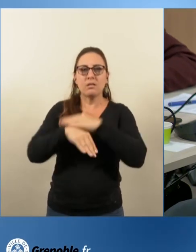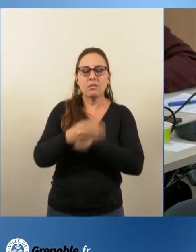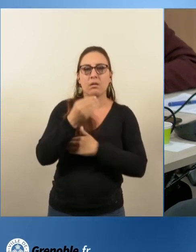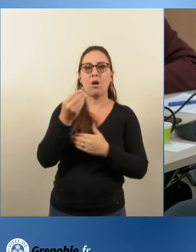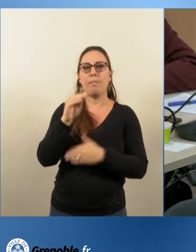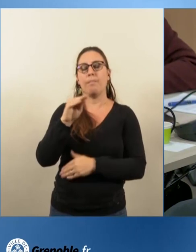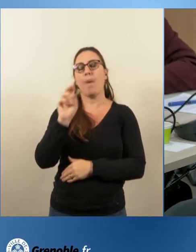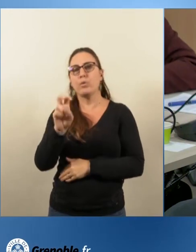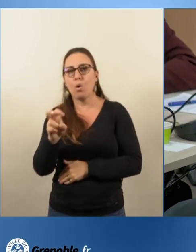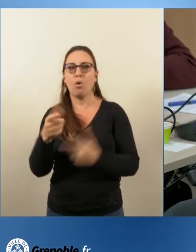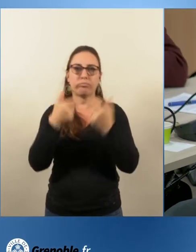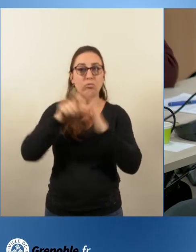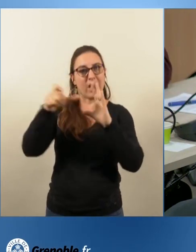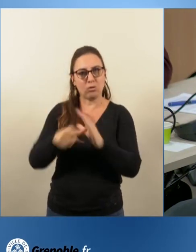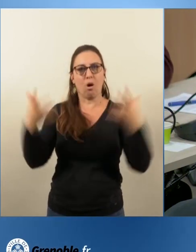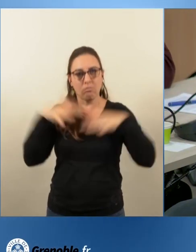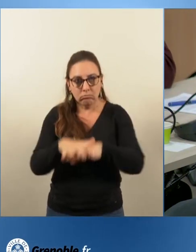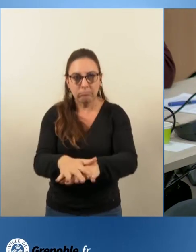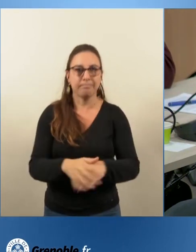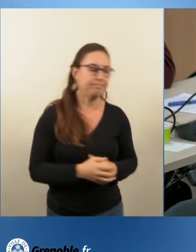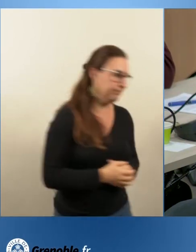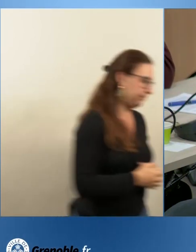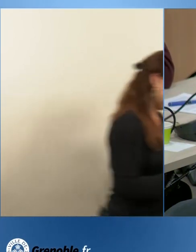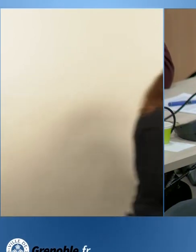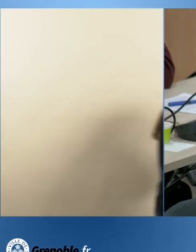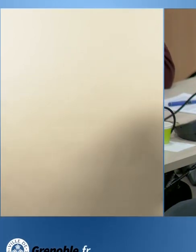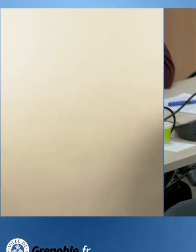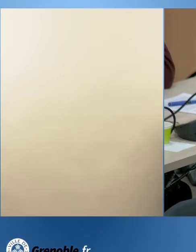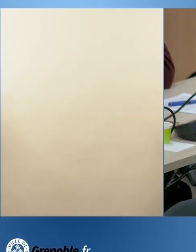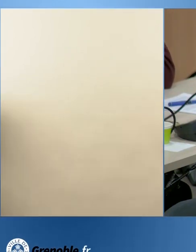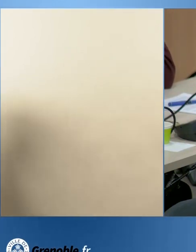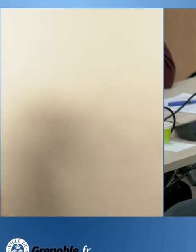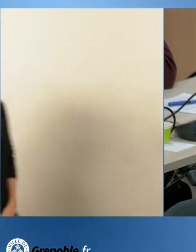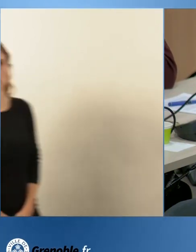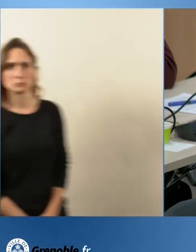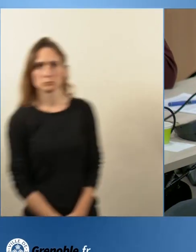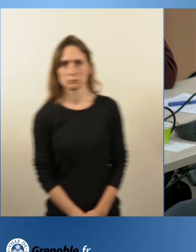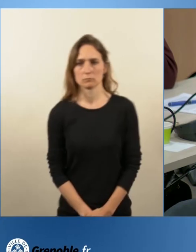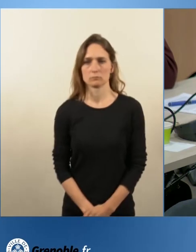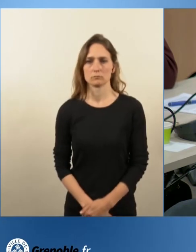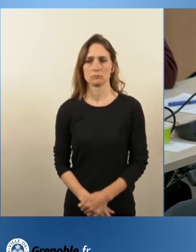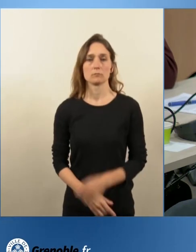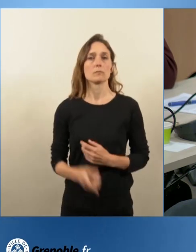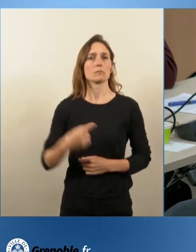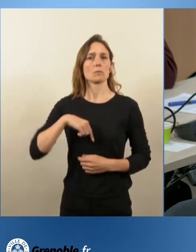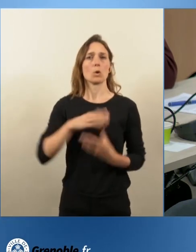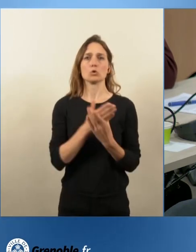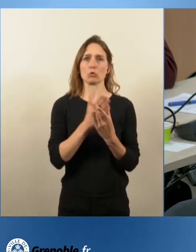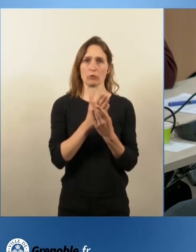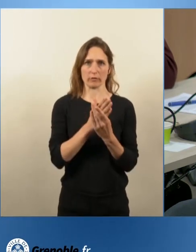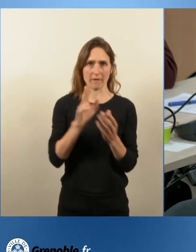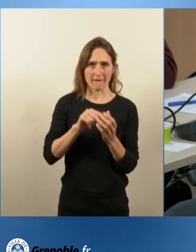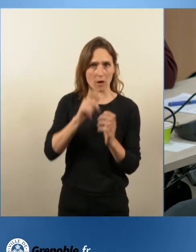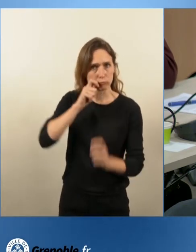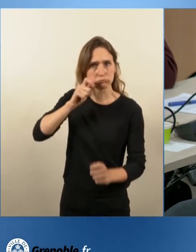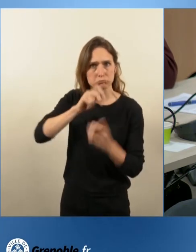restaurants je termine en disant que notre dossier sera examiné suite à un premier audit le 26 avril